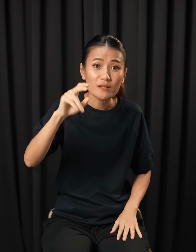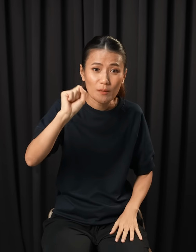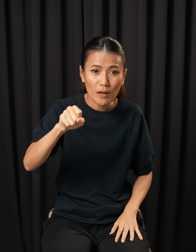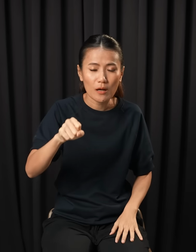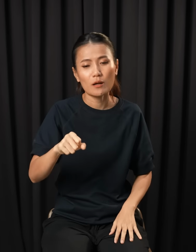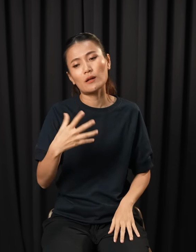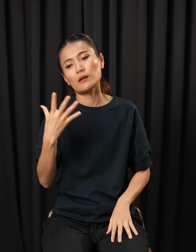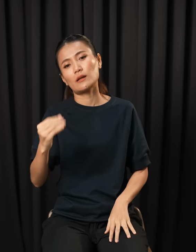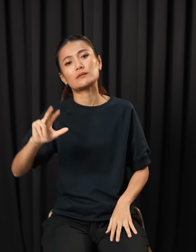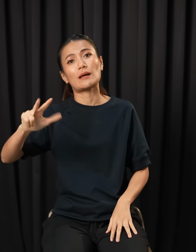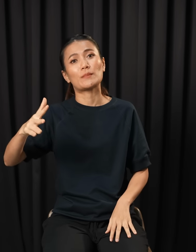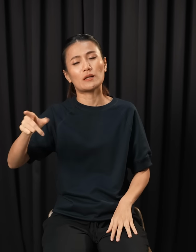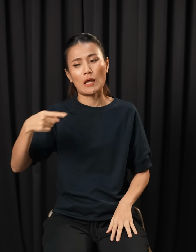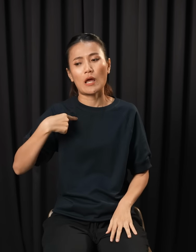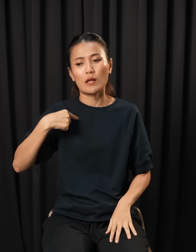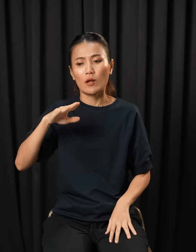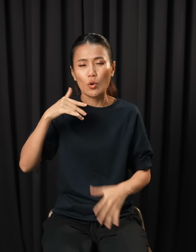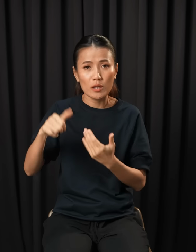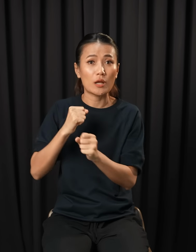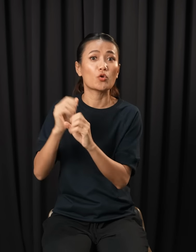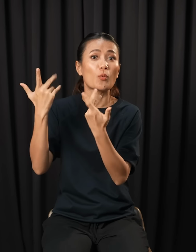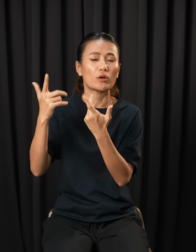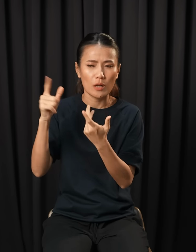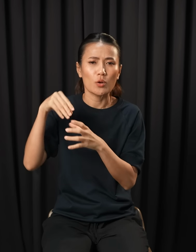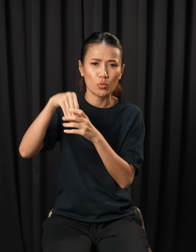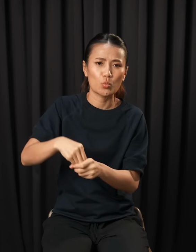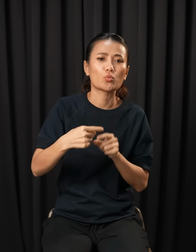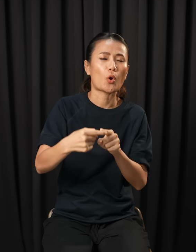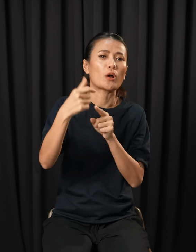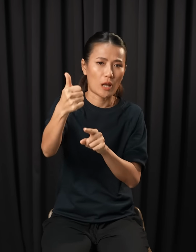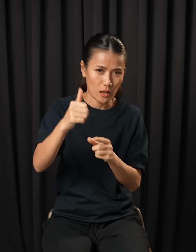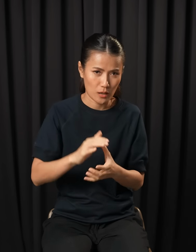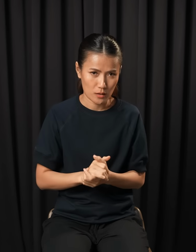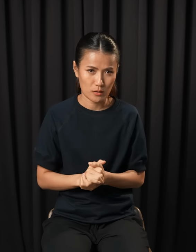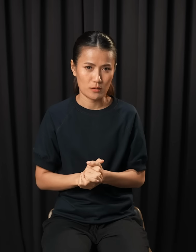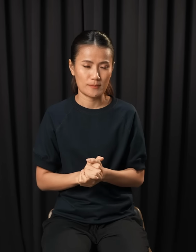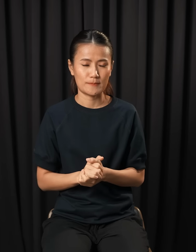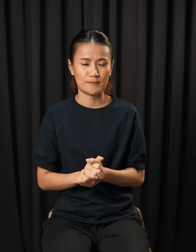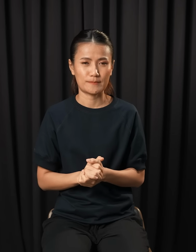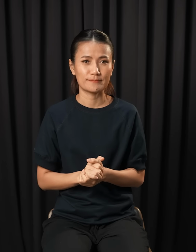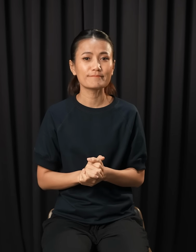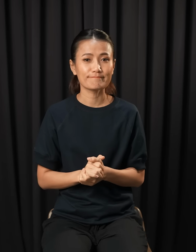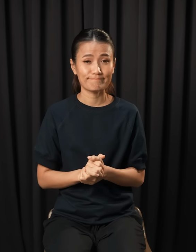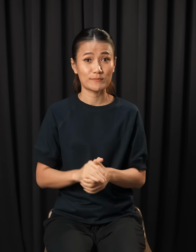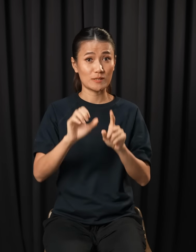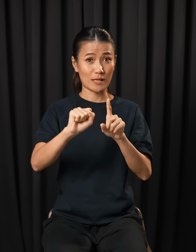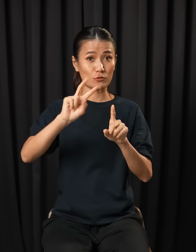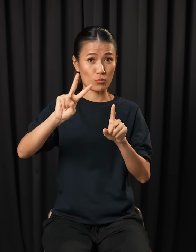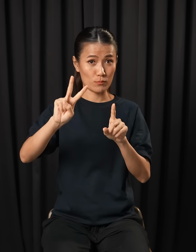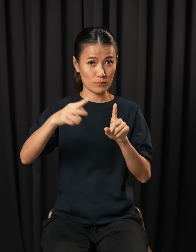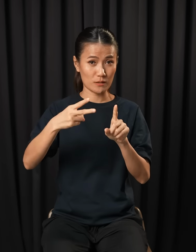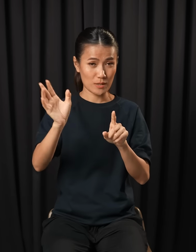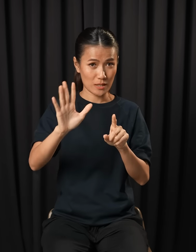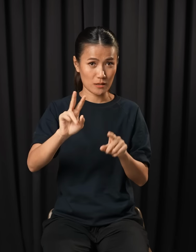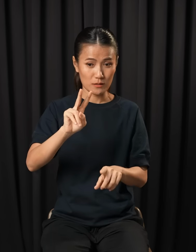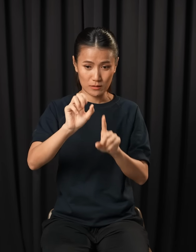ระวังอะไรถ้าอยู่ที่50,000ตรงนี้ถ้าปีนี้มาสมัครแค่20,000ก็30,000แล้วที่แทนที่จะปลดประจำการก็ให้อยู่ต่อก็จะเป็น50,000ก็จะมีตัวเลขตรงนี้